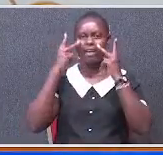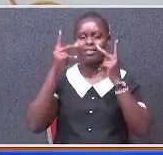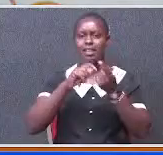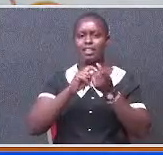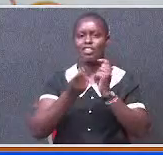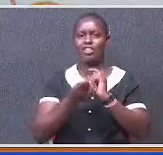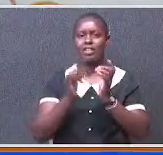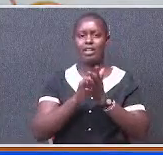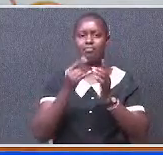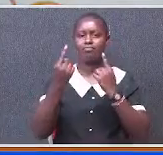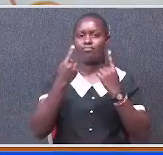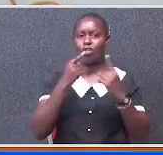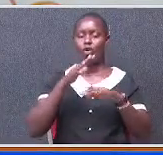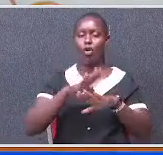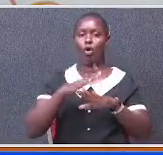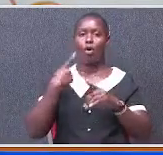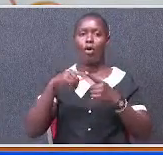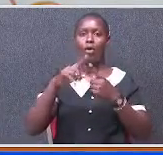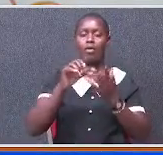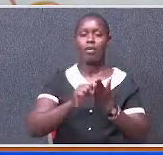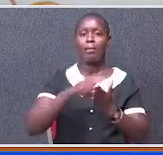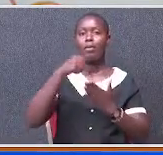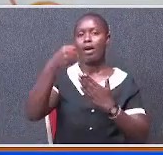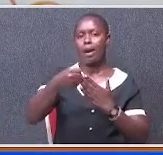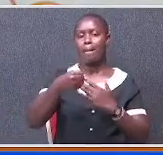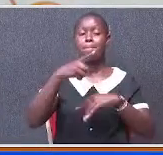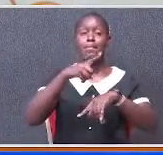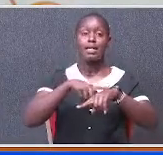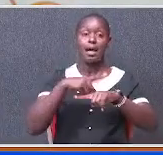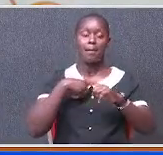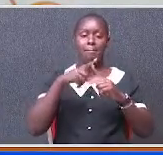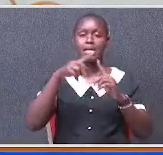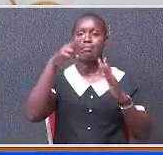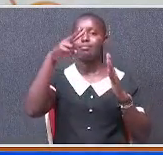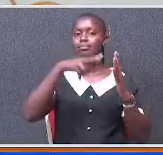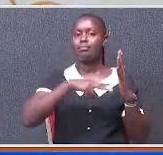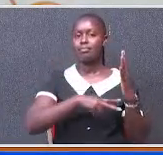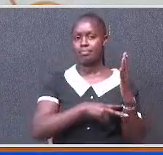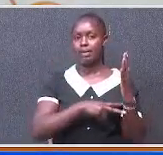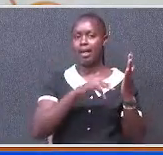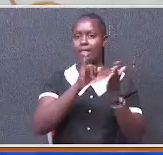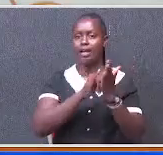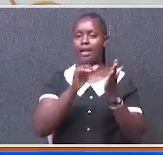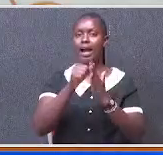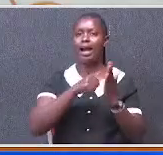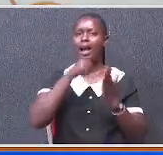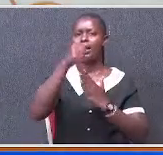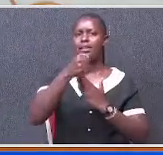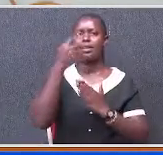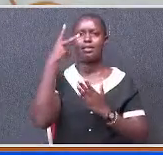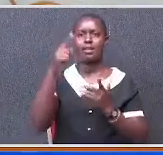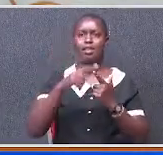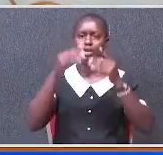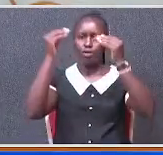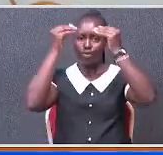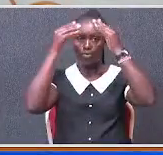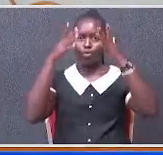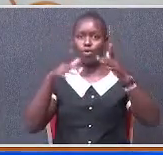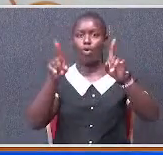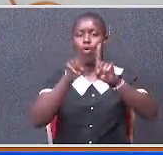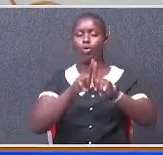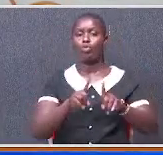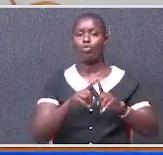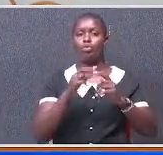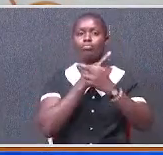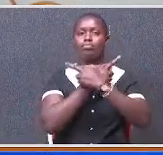kwenye ratiba. Kwa sababu nilipopitia ratiba hiyo niliona kwamba bado wanafunzi watakuwa wakienda kwenye